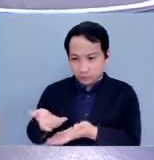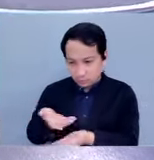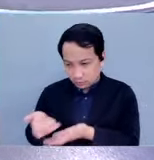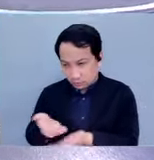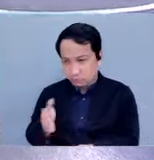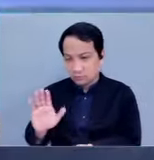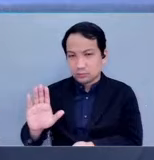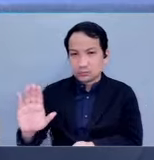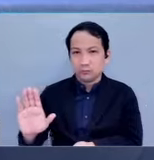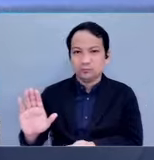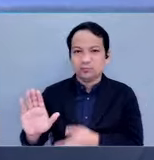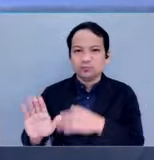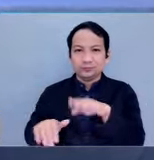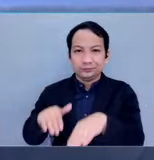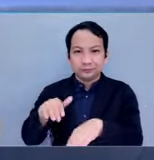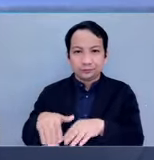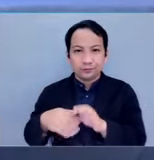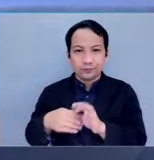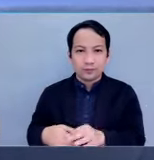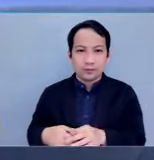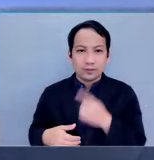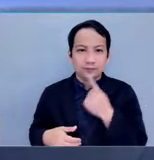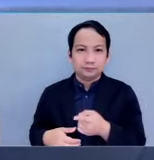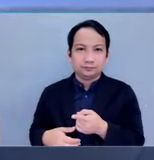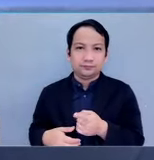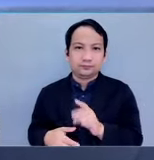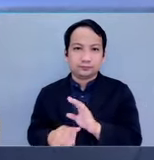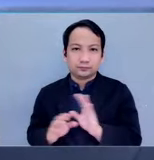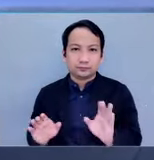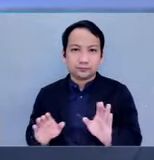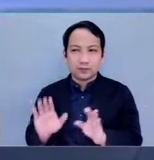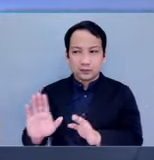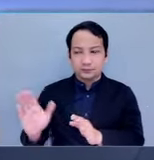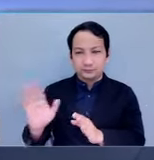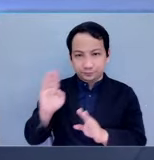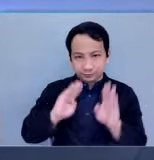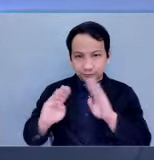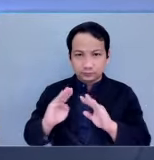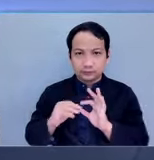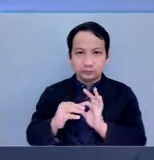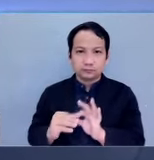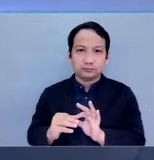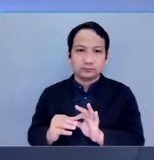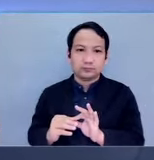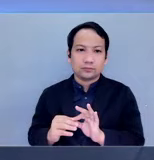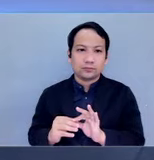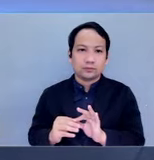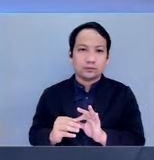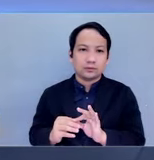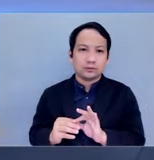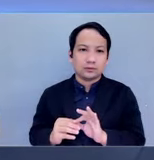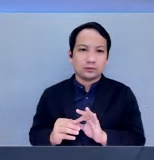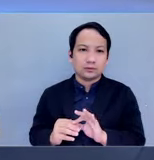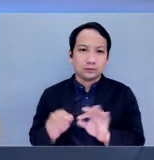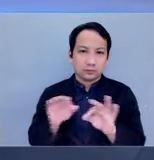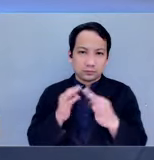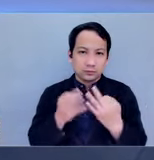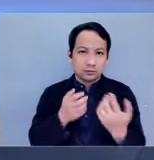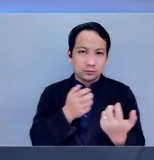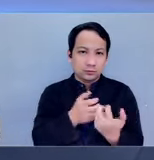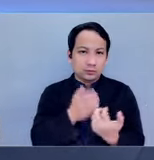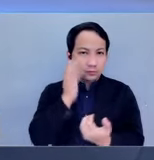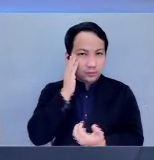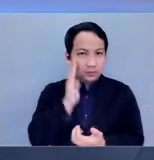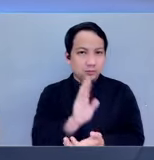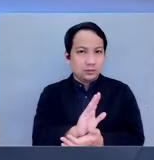for a walk together. Sabihin mo sa akin yung problema mo, no? Kasi if it's family, you would know kung iba na